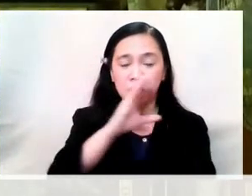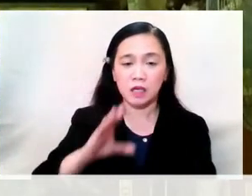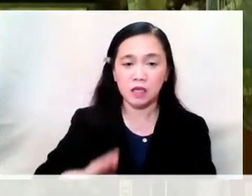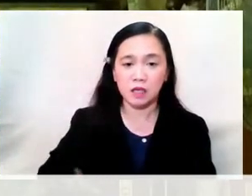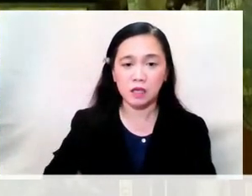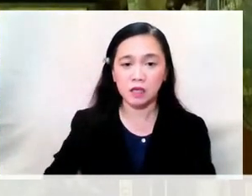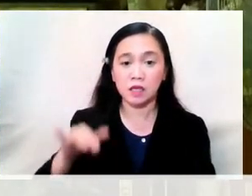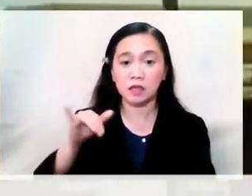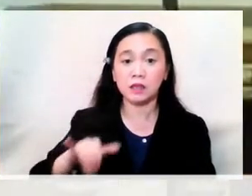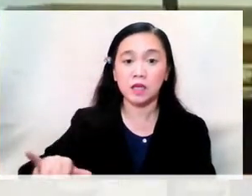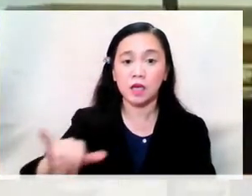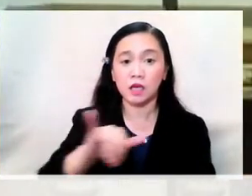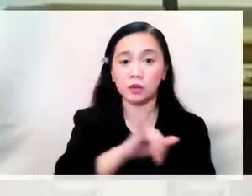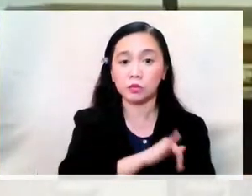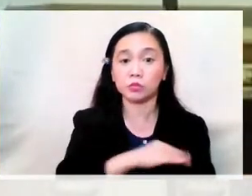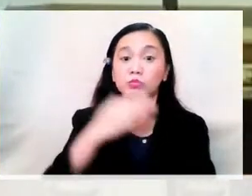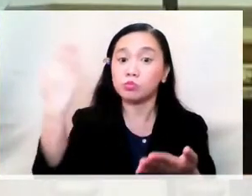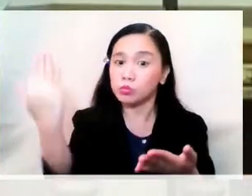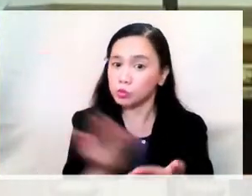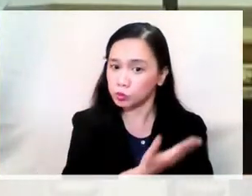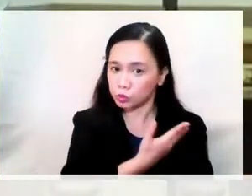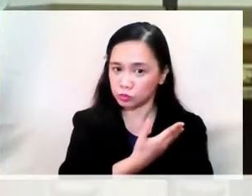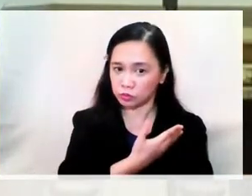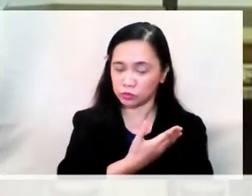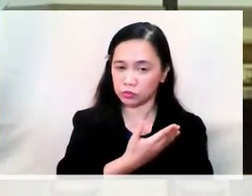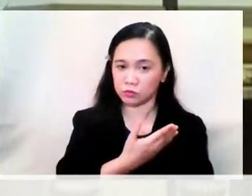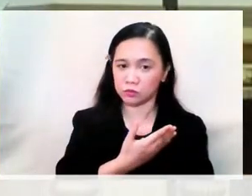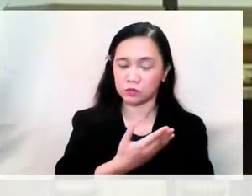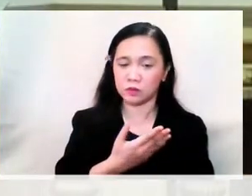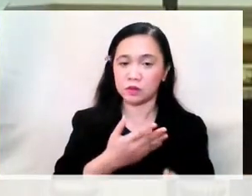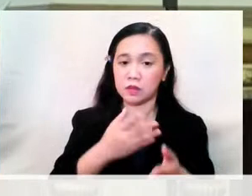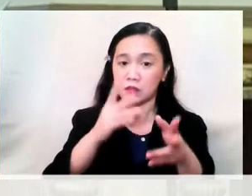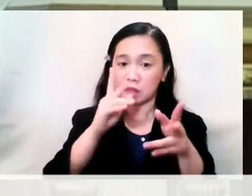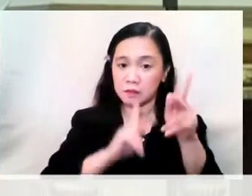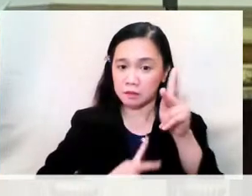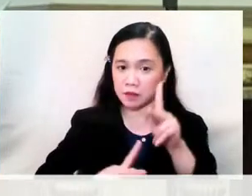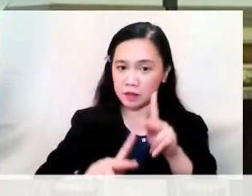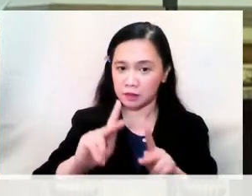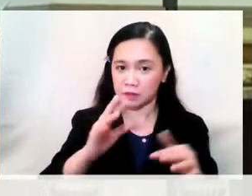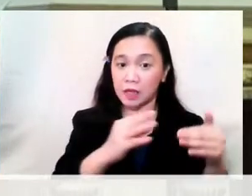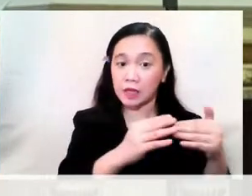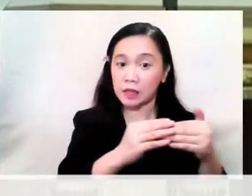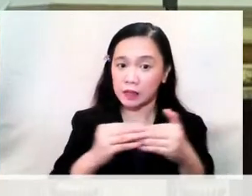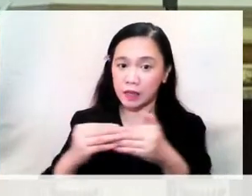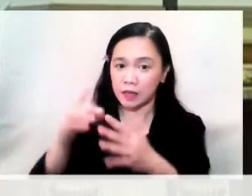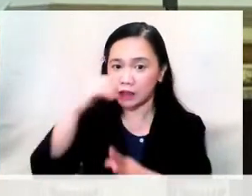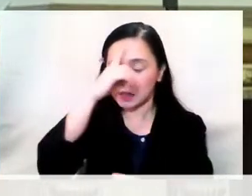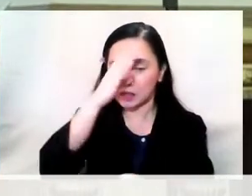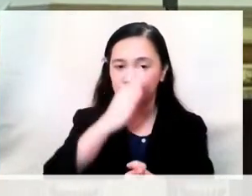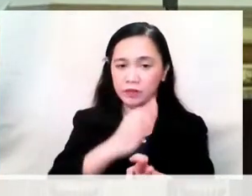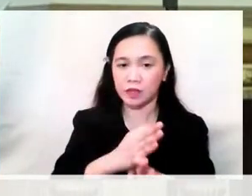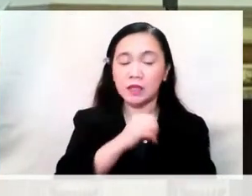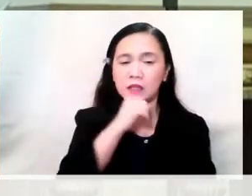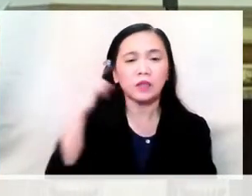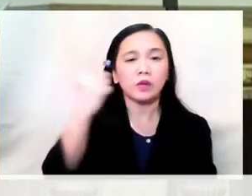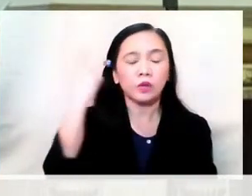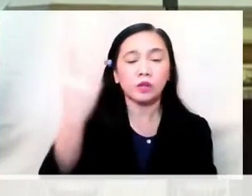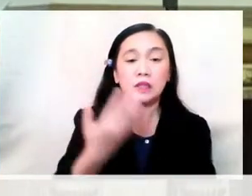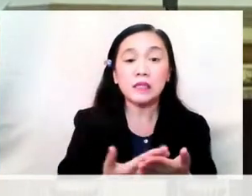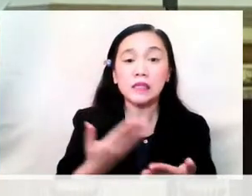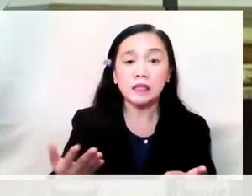tayo. Ginagabayan tayo ng pananampalataya, hindi lang ng mga bagay na nakikita